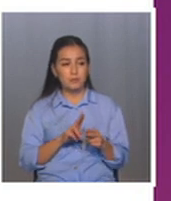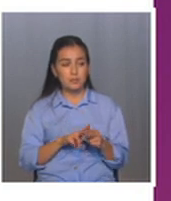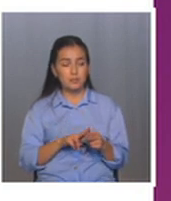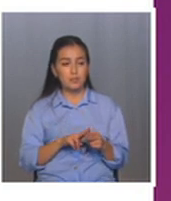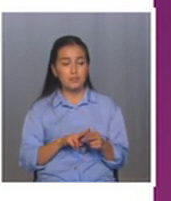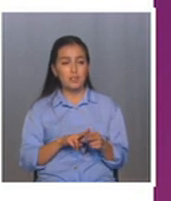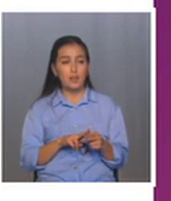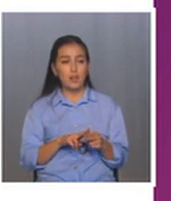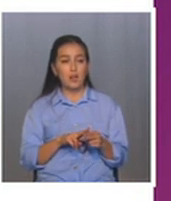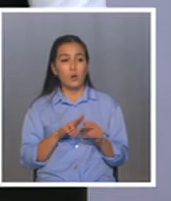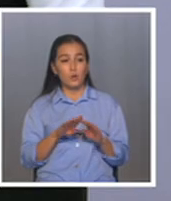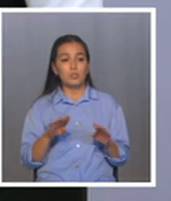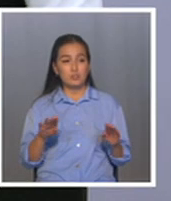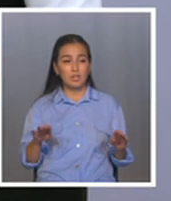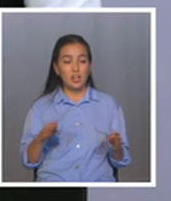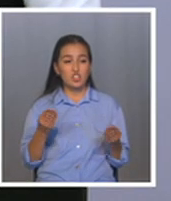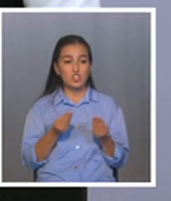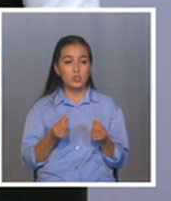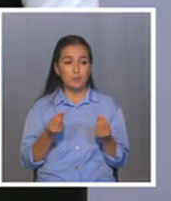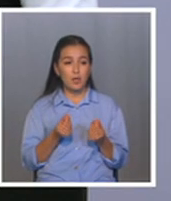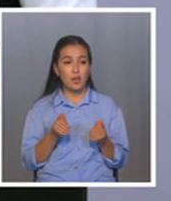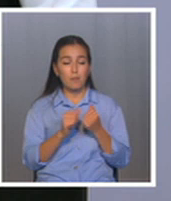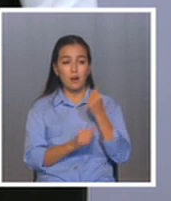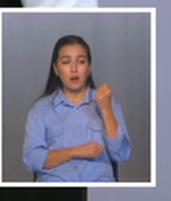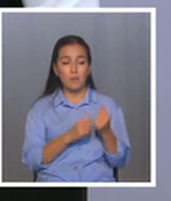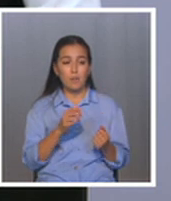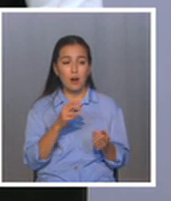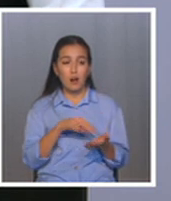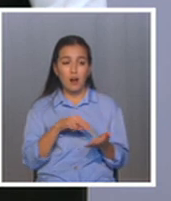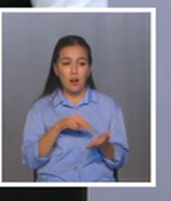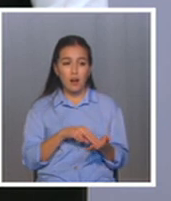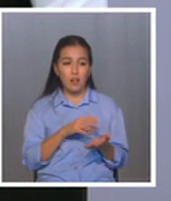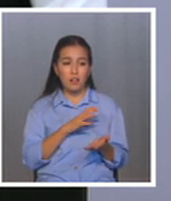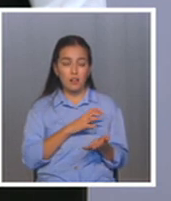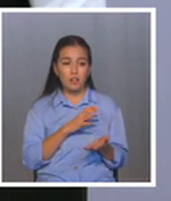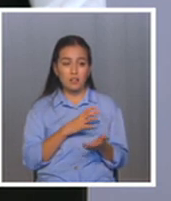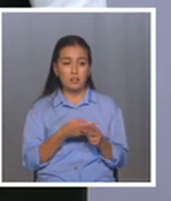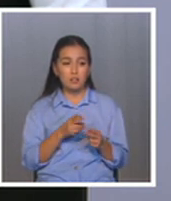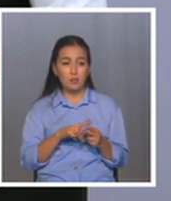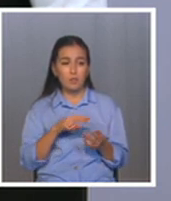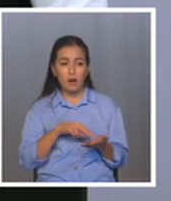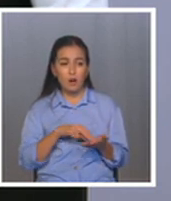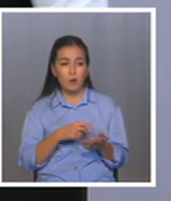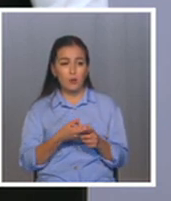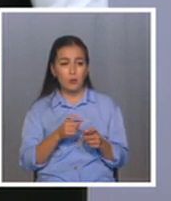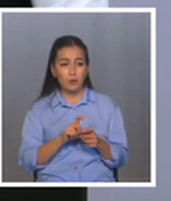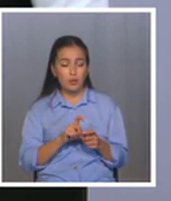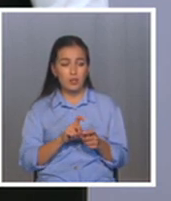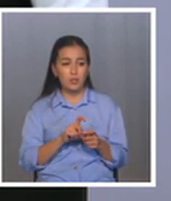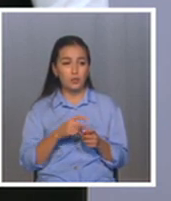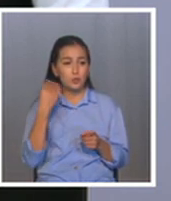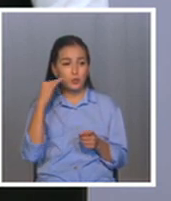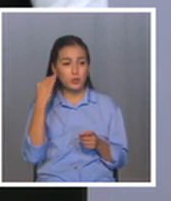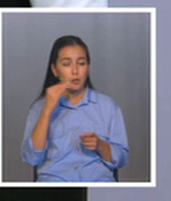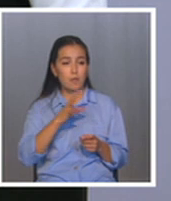Оқушылар, жібек матасының бағалығын, бағалы екендігін біз түрік